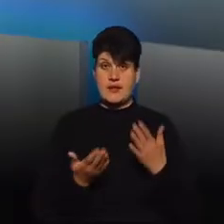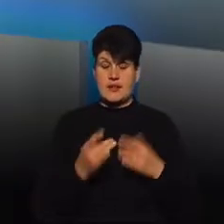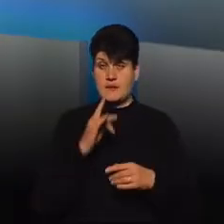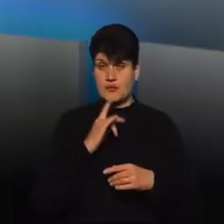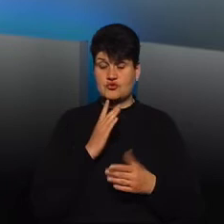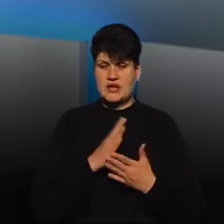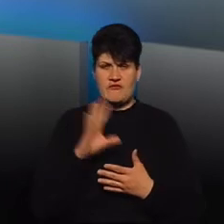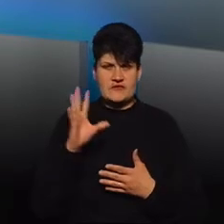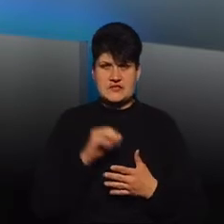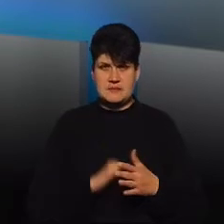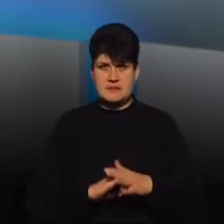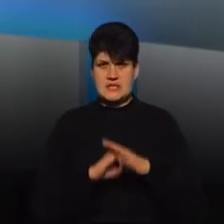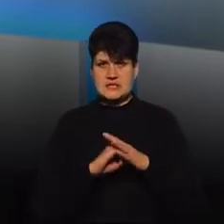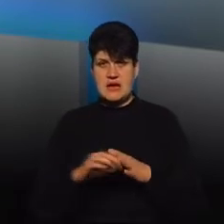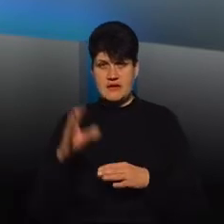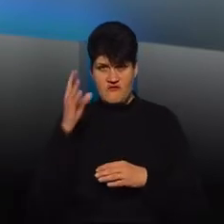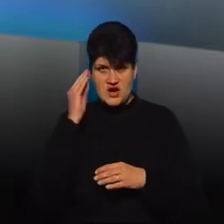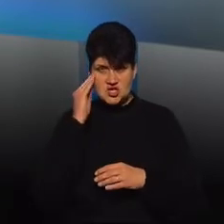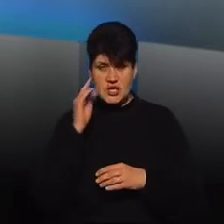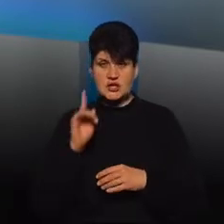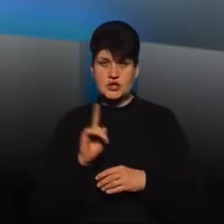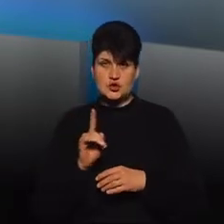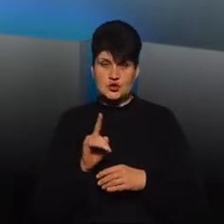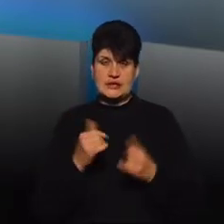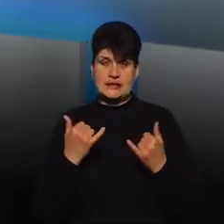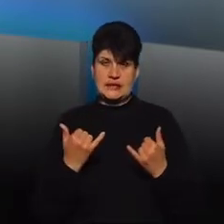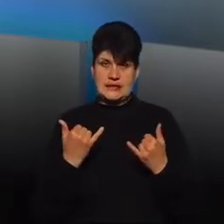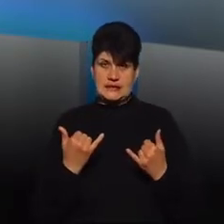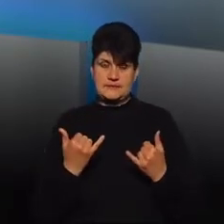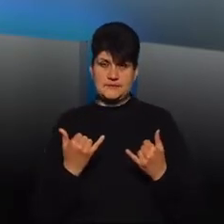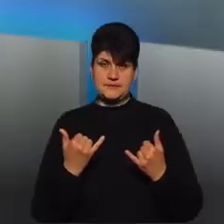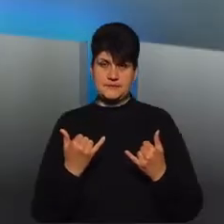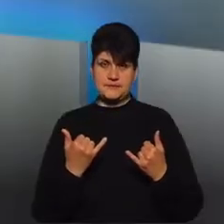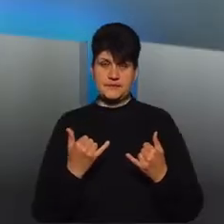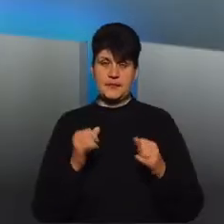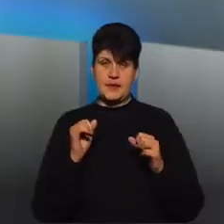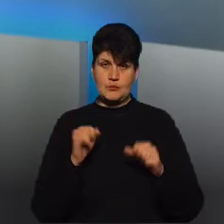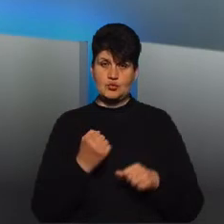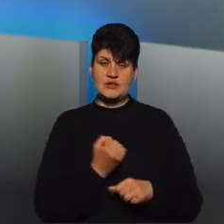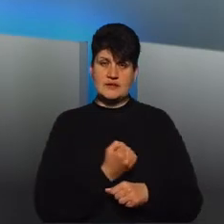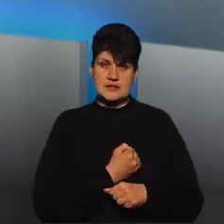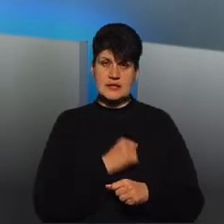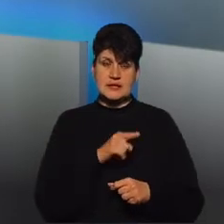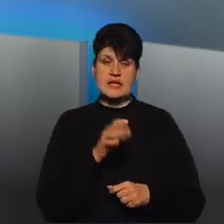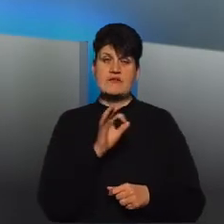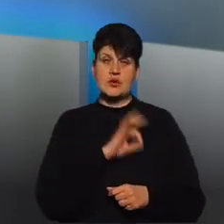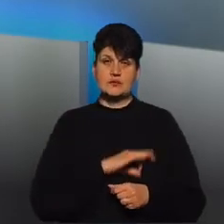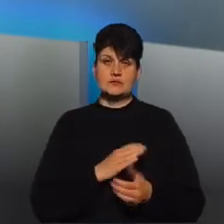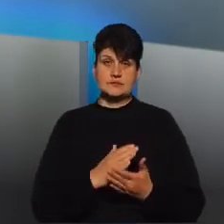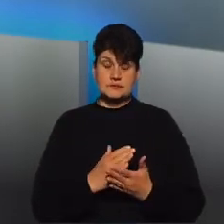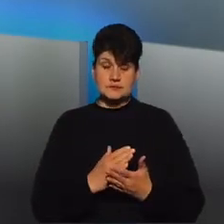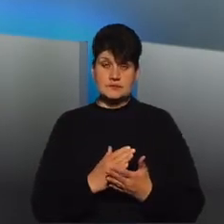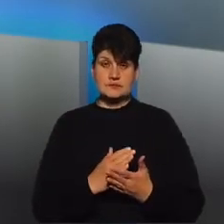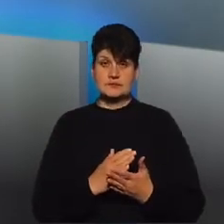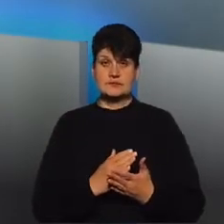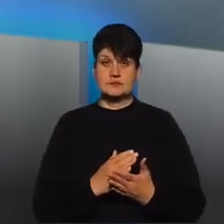підстави вважати, що нині чинні вакцини, ті, що застосовуються,